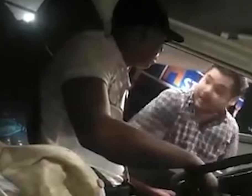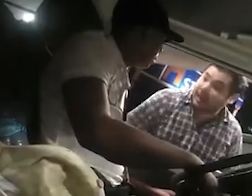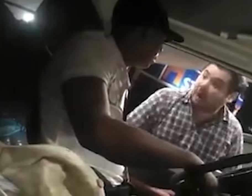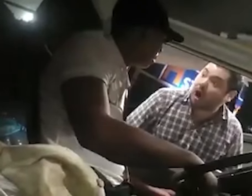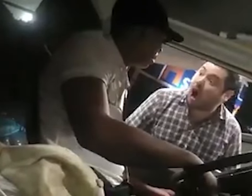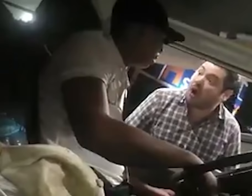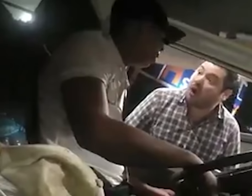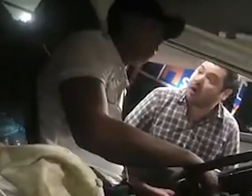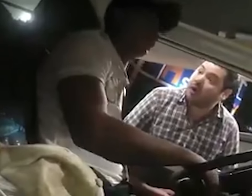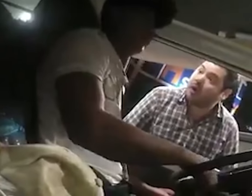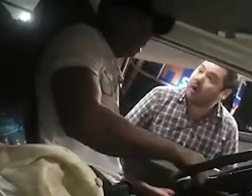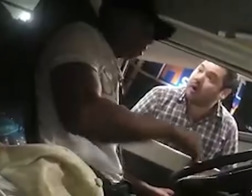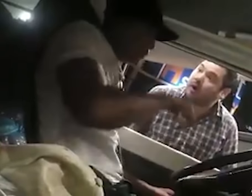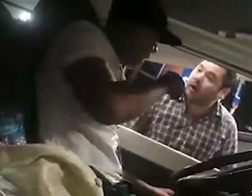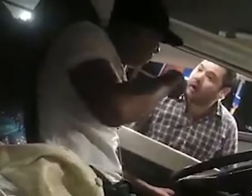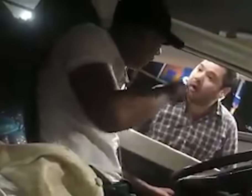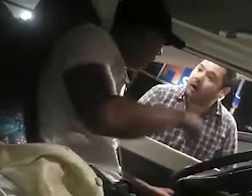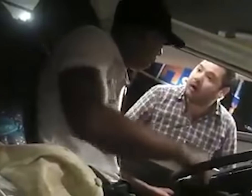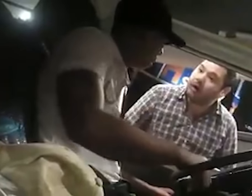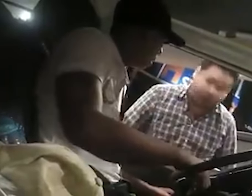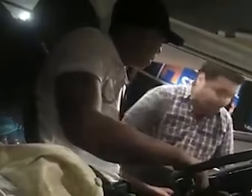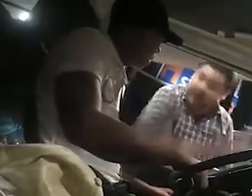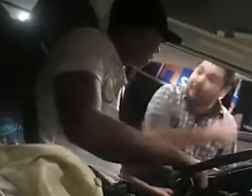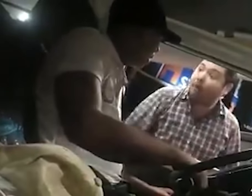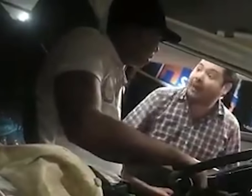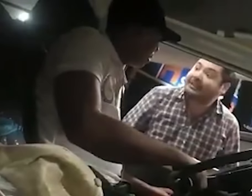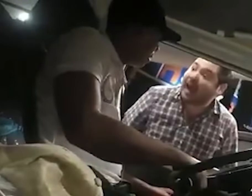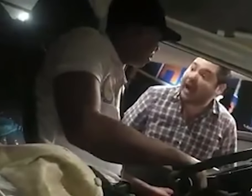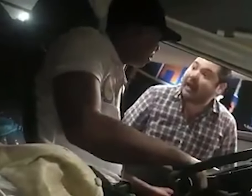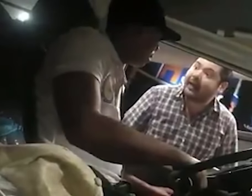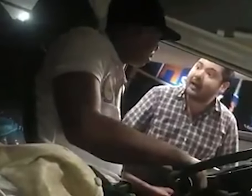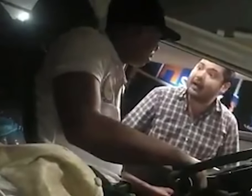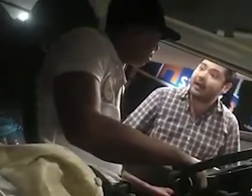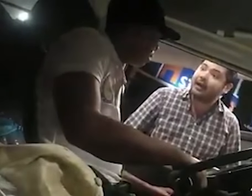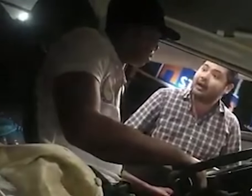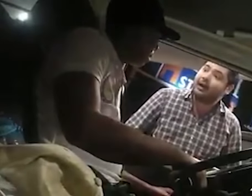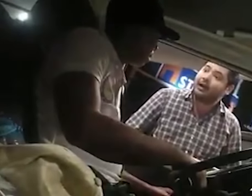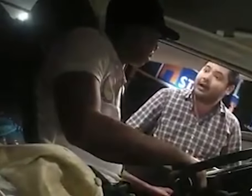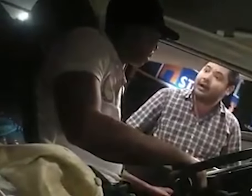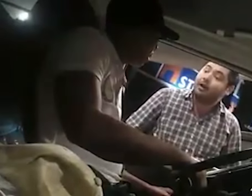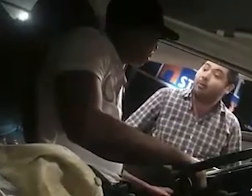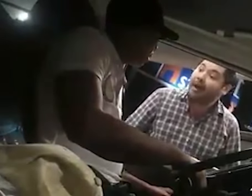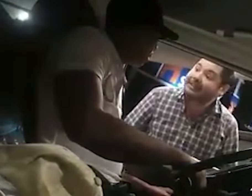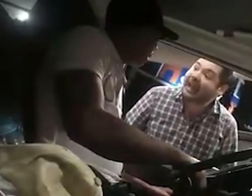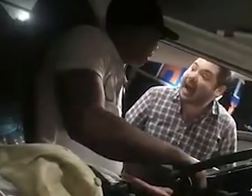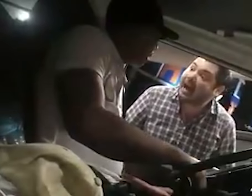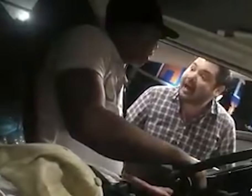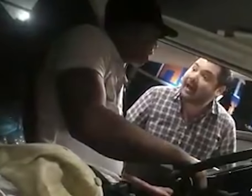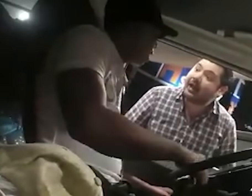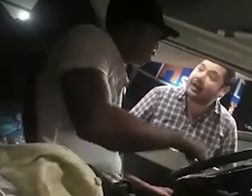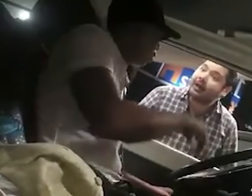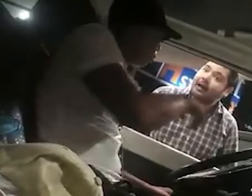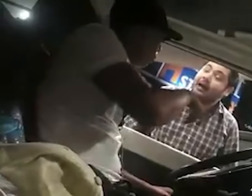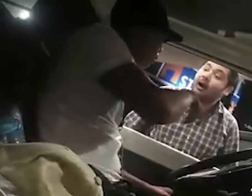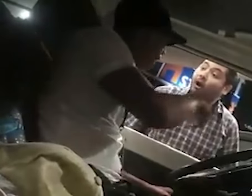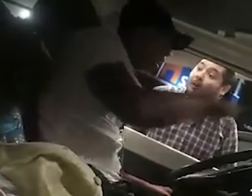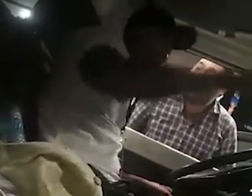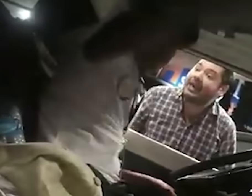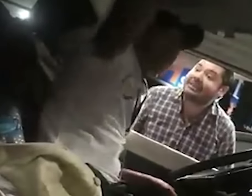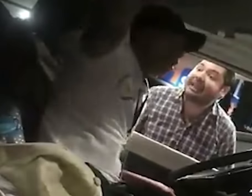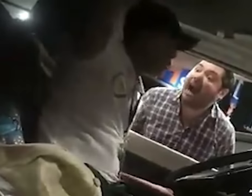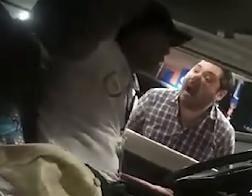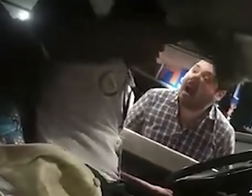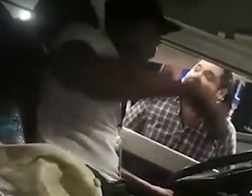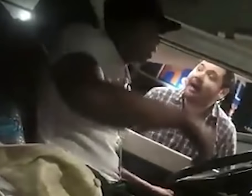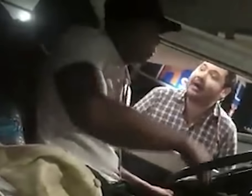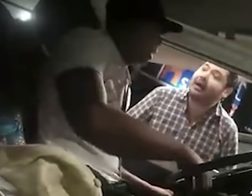Ano, babanggain mo ako? Hindi kita binabangga! At a**s ka! Ba't ka nang babato? Umalis ka! Kinukumpronta lang